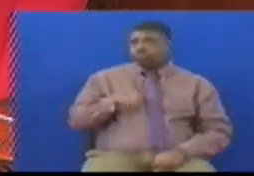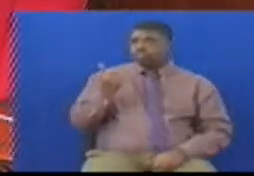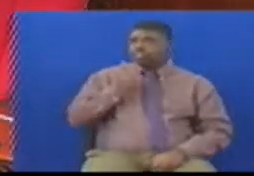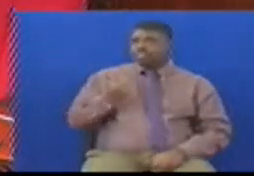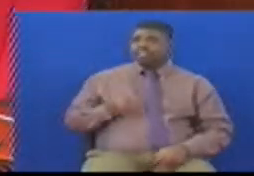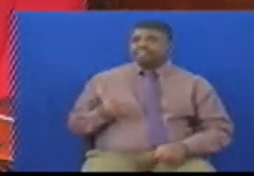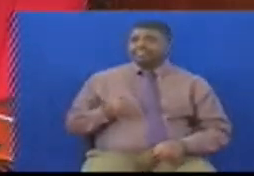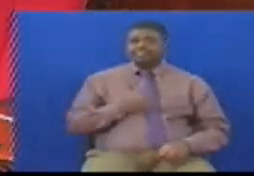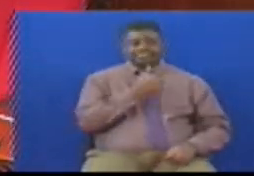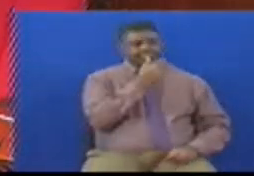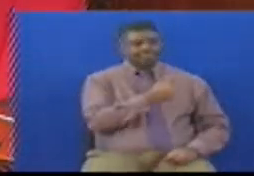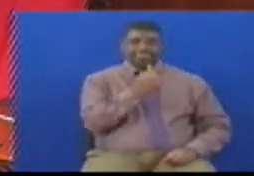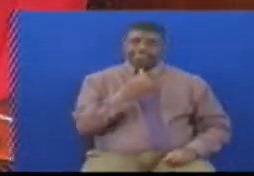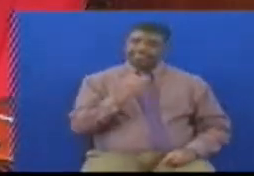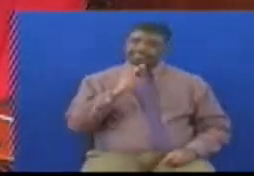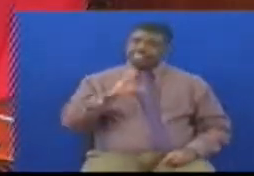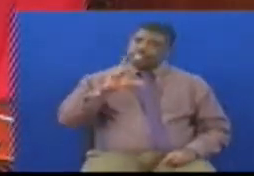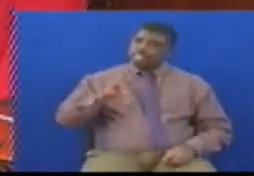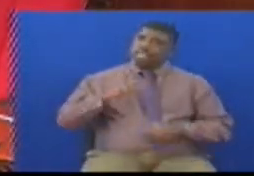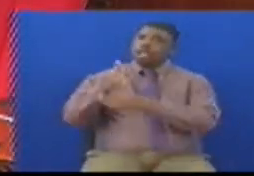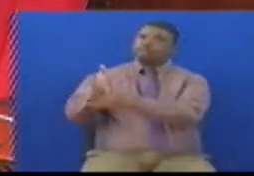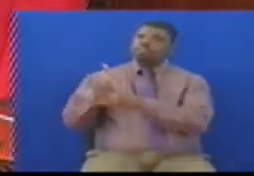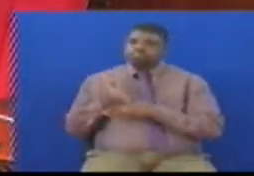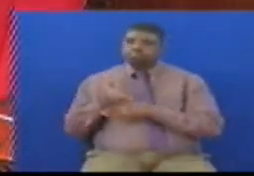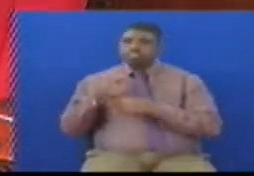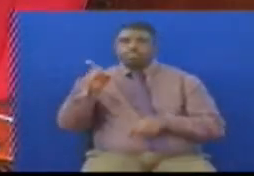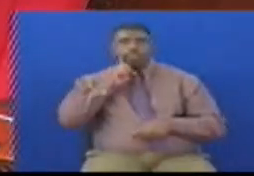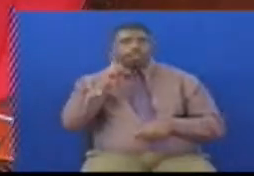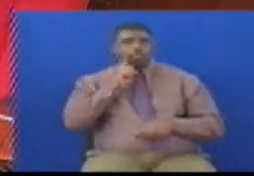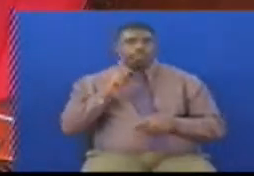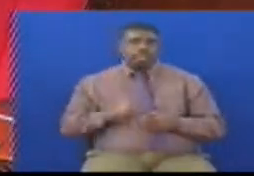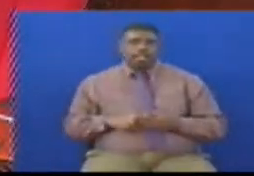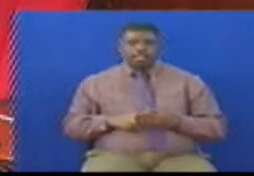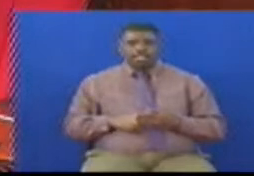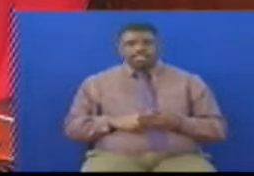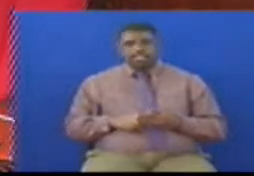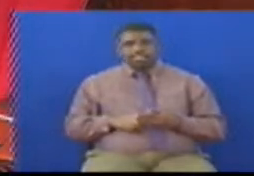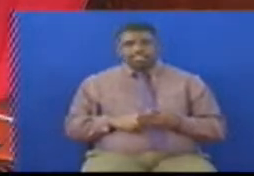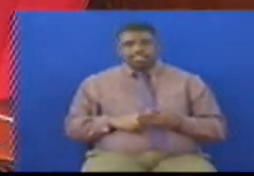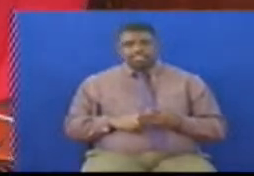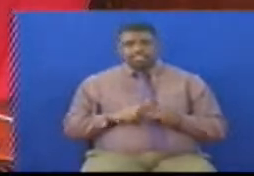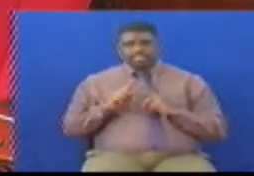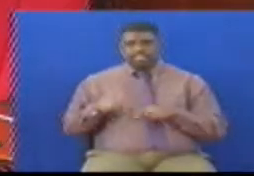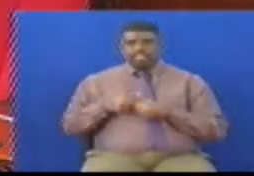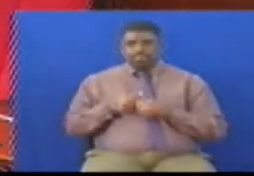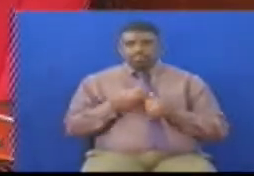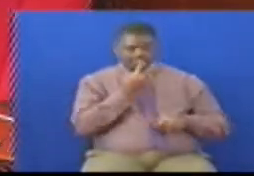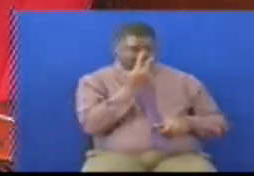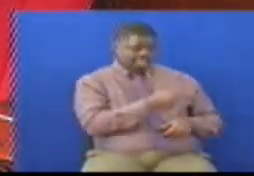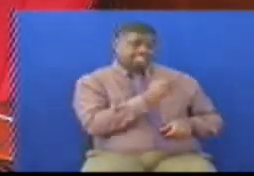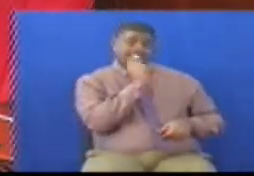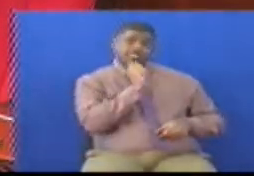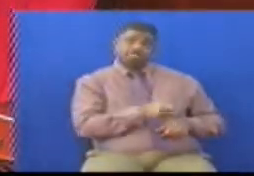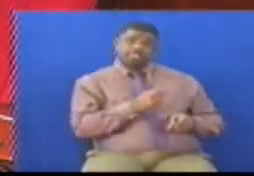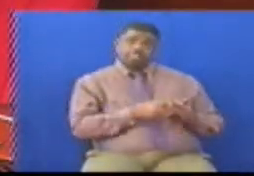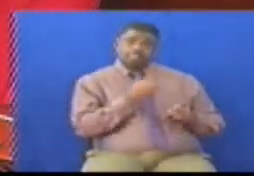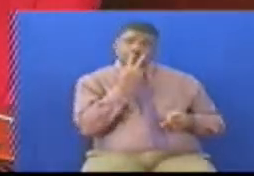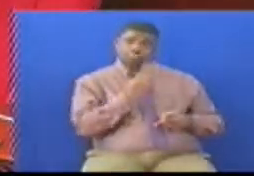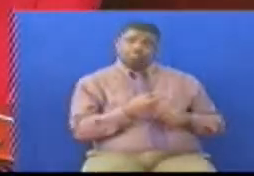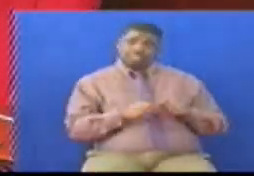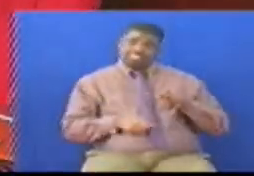ni kampuni tanzu, ni kampuni mama ambayo ina upper hand kubwa sana. Lakini ukiangalia Mheshimiwa Speaker, utaona